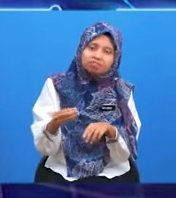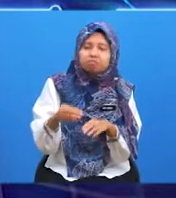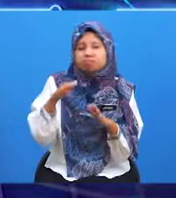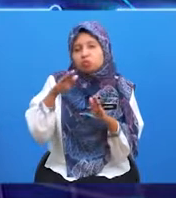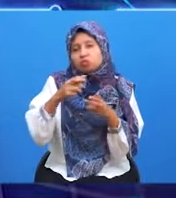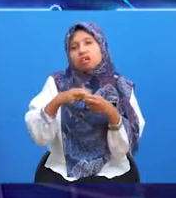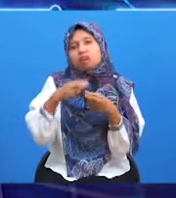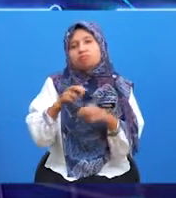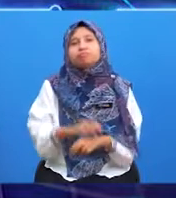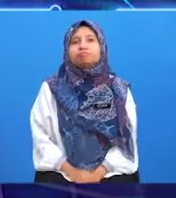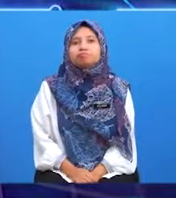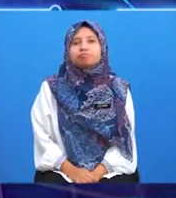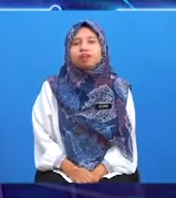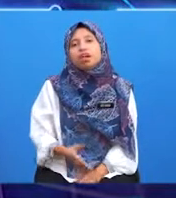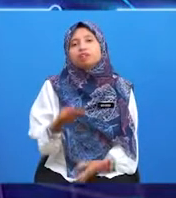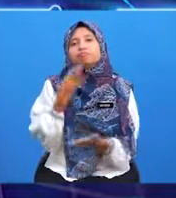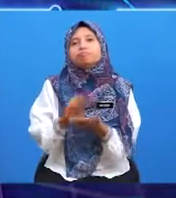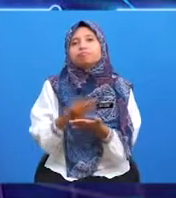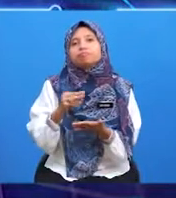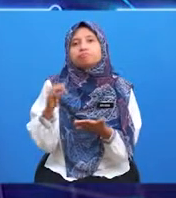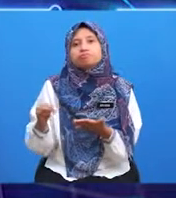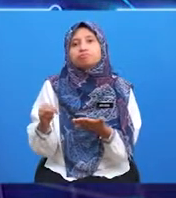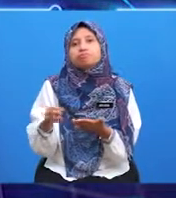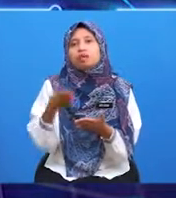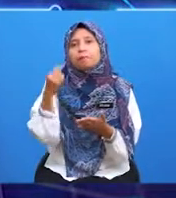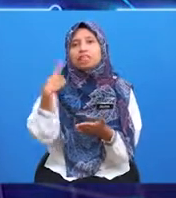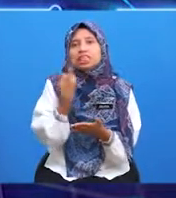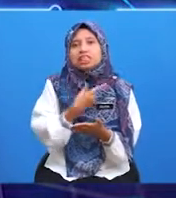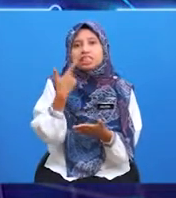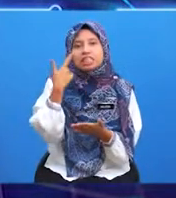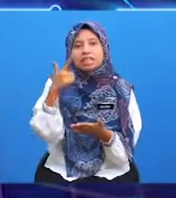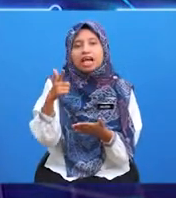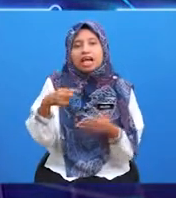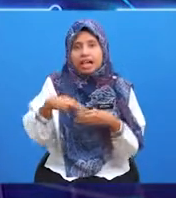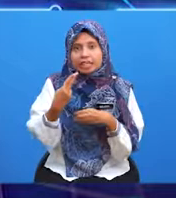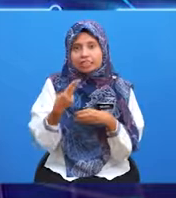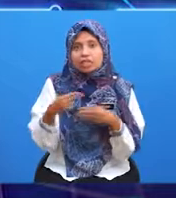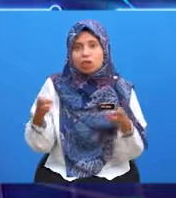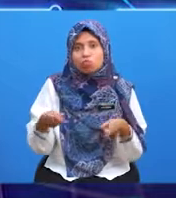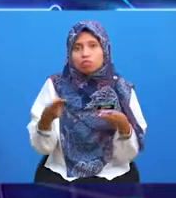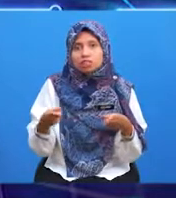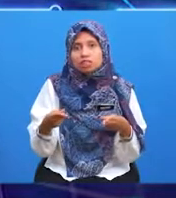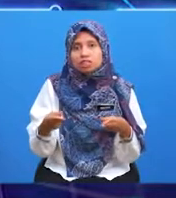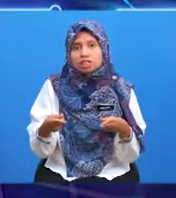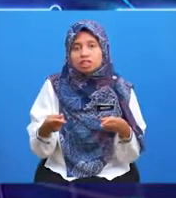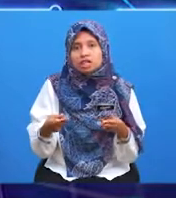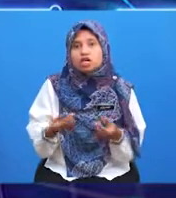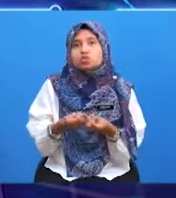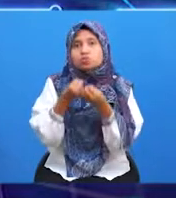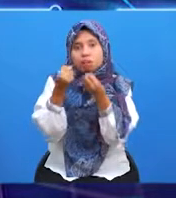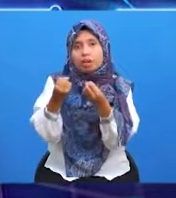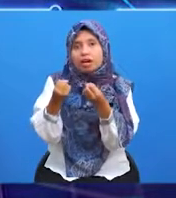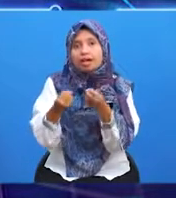terbantut. Baiklah murid-murid, mari kita lihat hasil usaha dan sumbangan